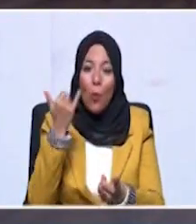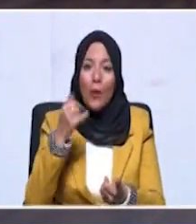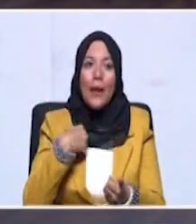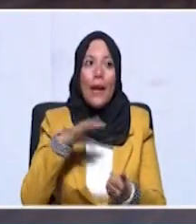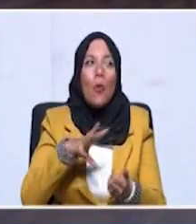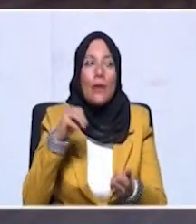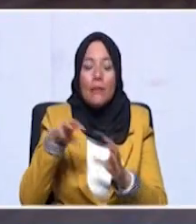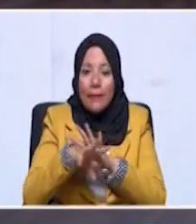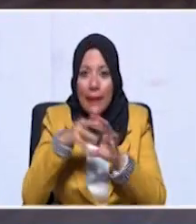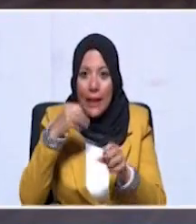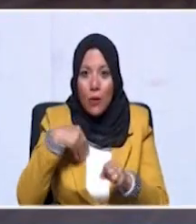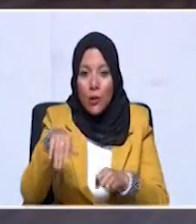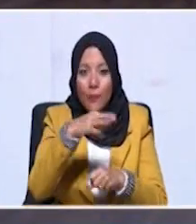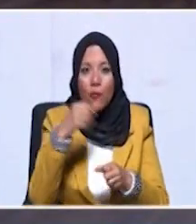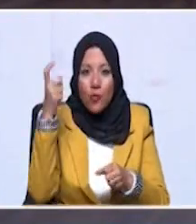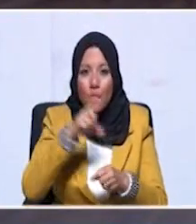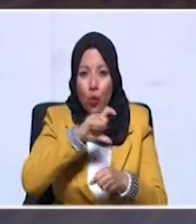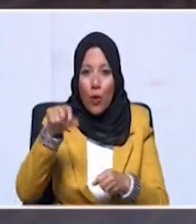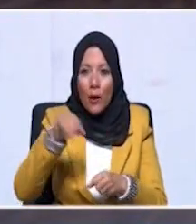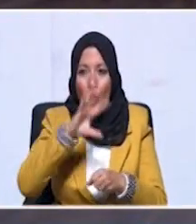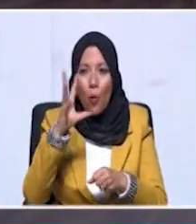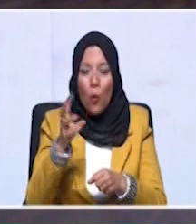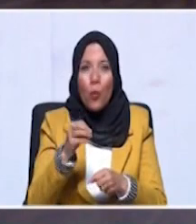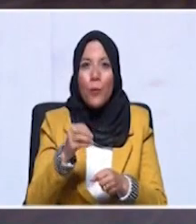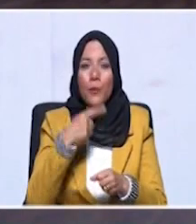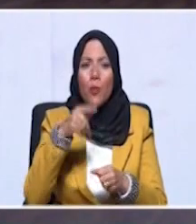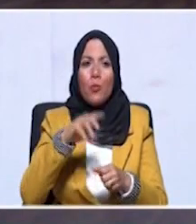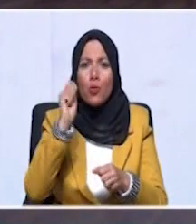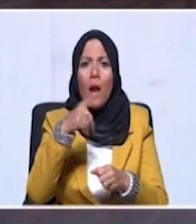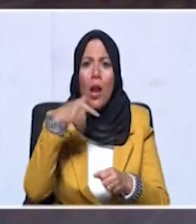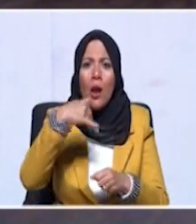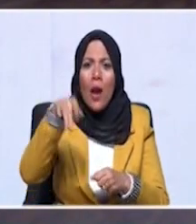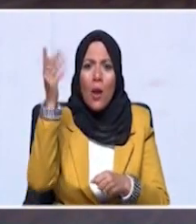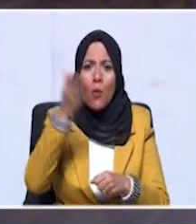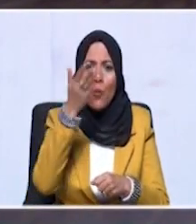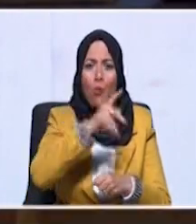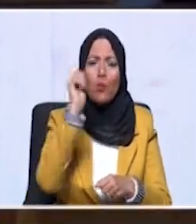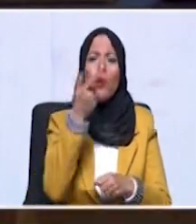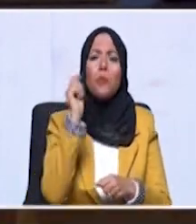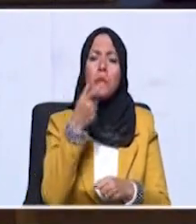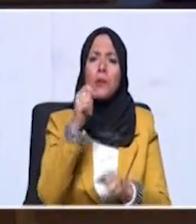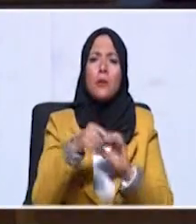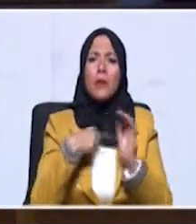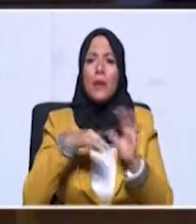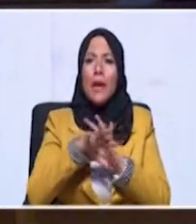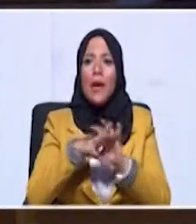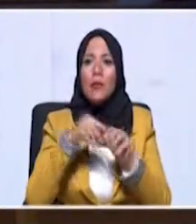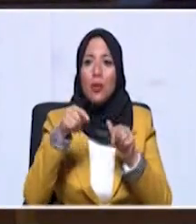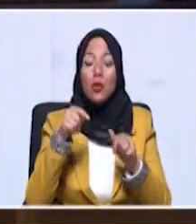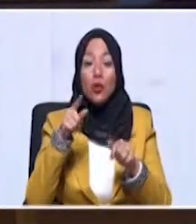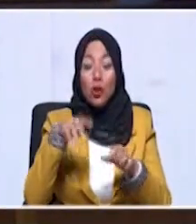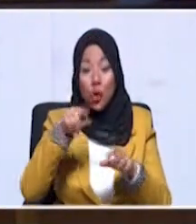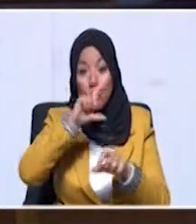كمان يعني الايام بتجري بسرعه جدا ونقترب بقى من حلول الشهر